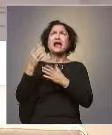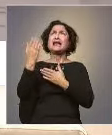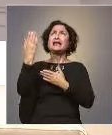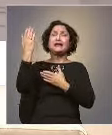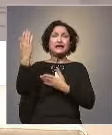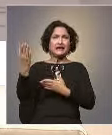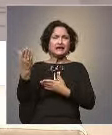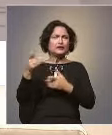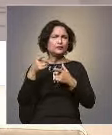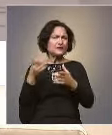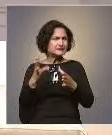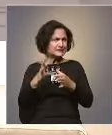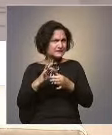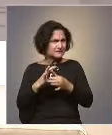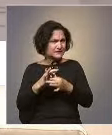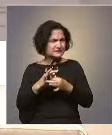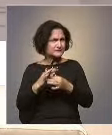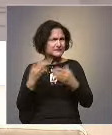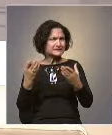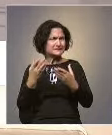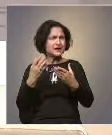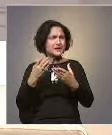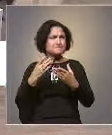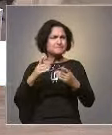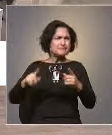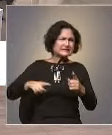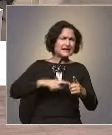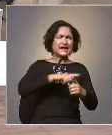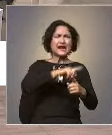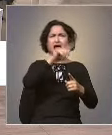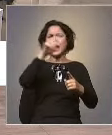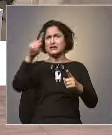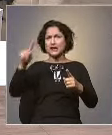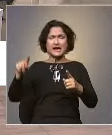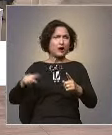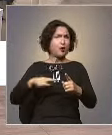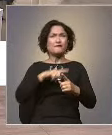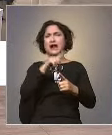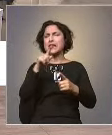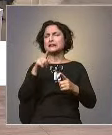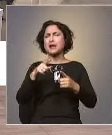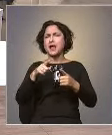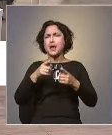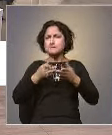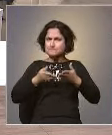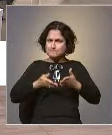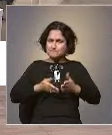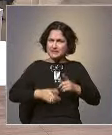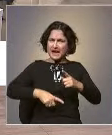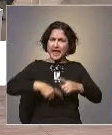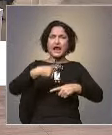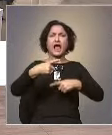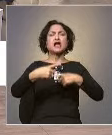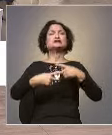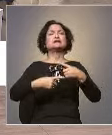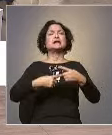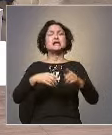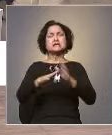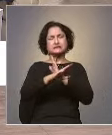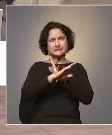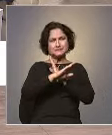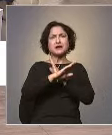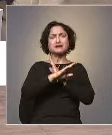едно така безкрайно колело от кръговрат от прераждания и смърти, чието прекъсване